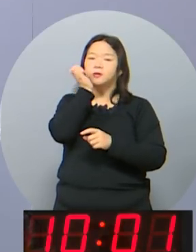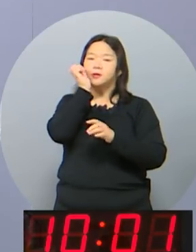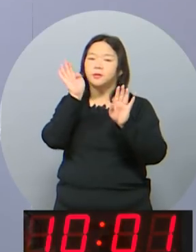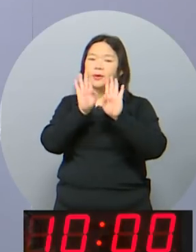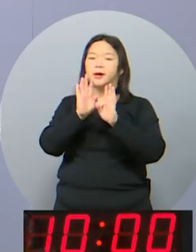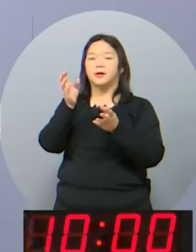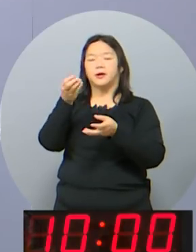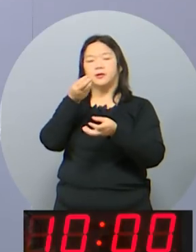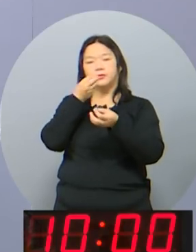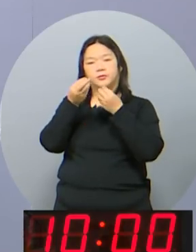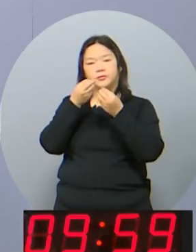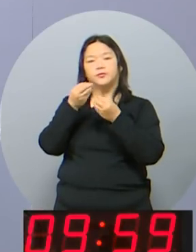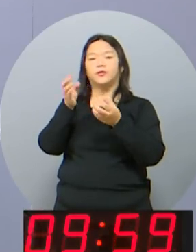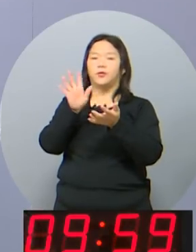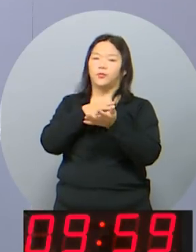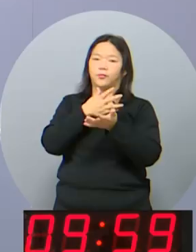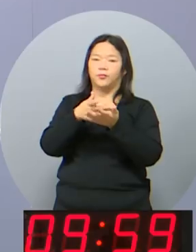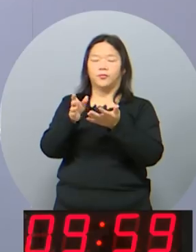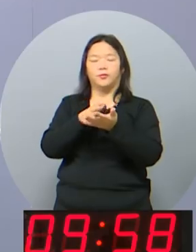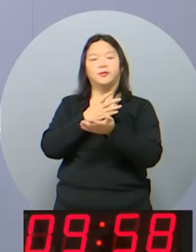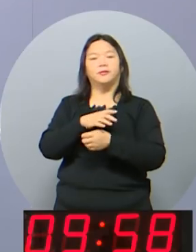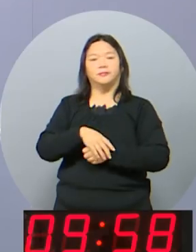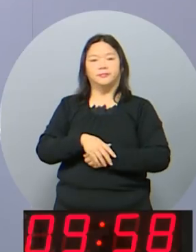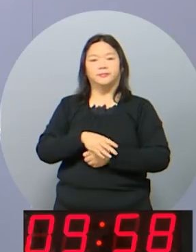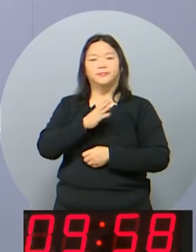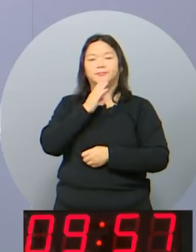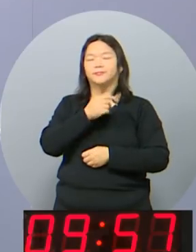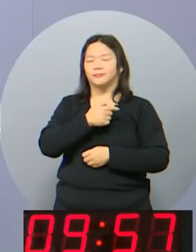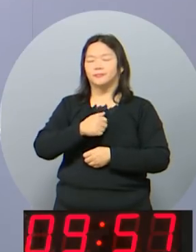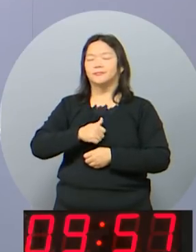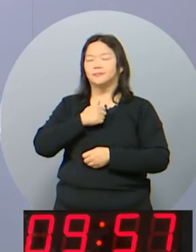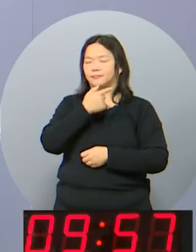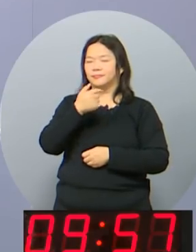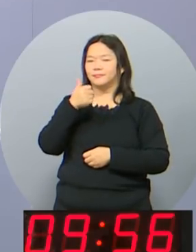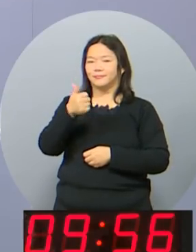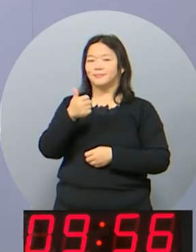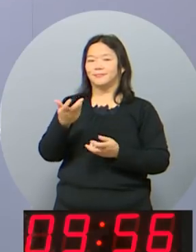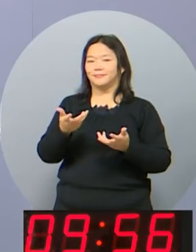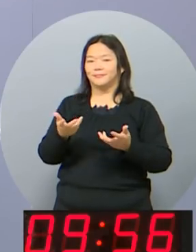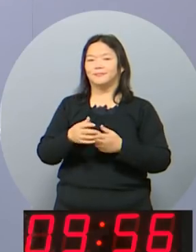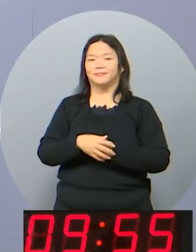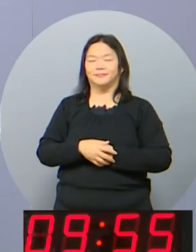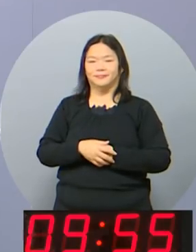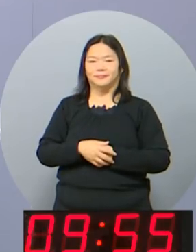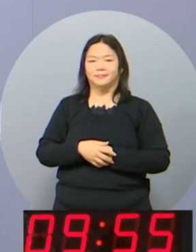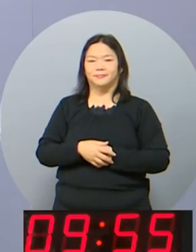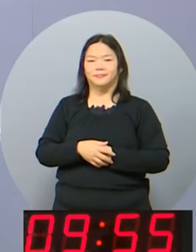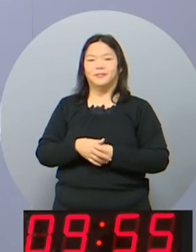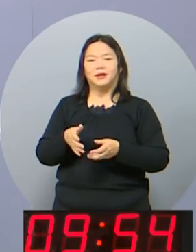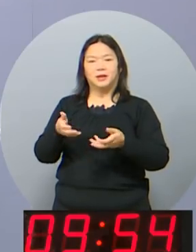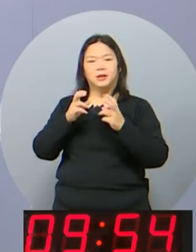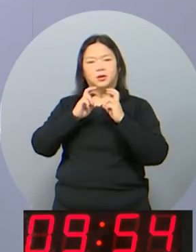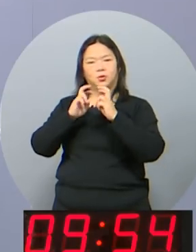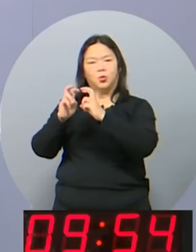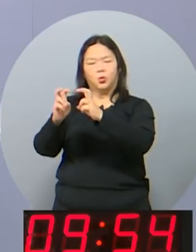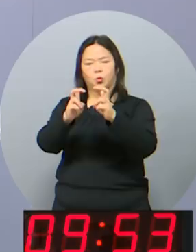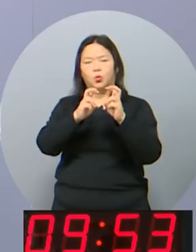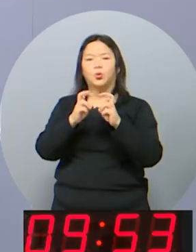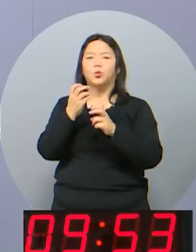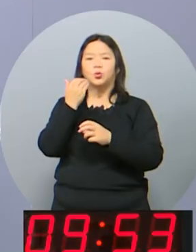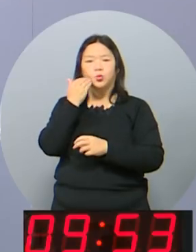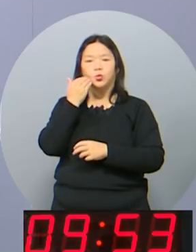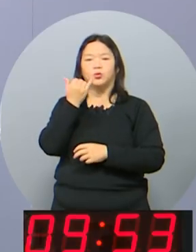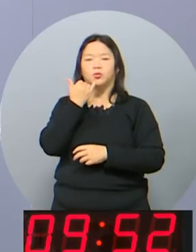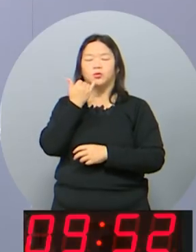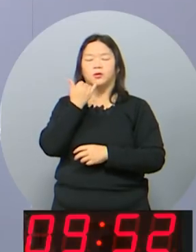餐，在那边旅游，真的是非常棒的我们的一条轻轨那当然轻轨